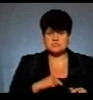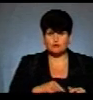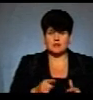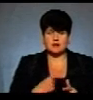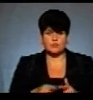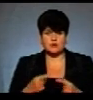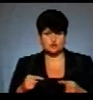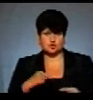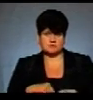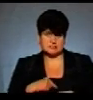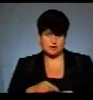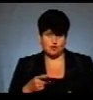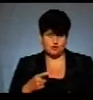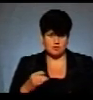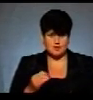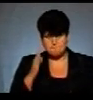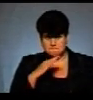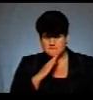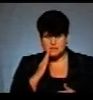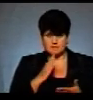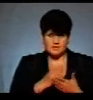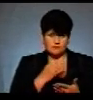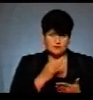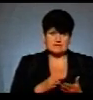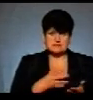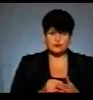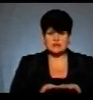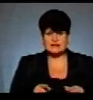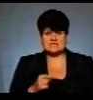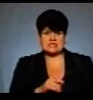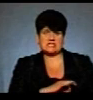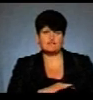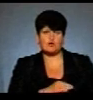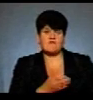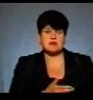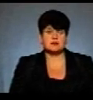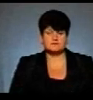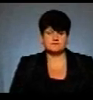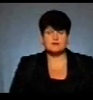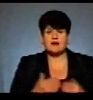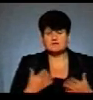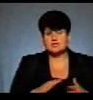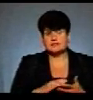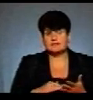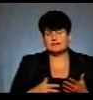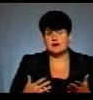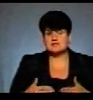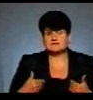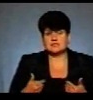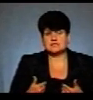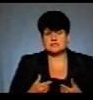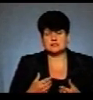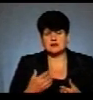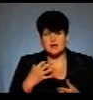до якогось іншого психолога, тому що батьки в першу чергу носять відповідальність за своїх дітей, за їхнє виховання. А вже далі звертатися на гарячу